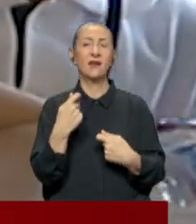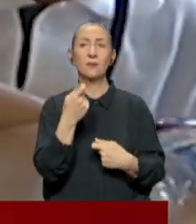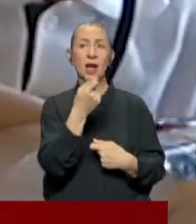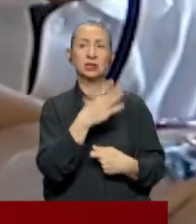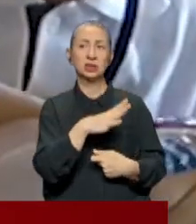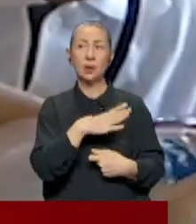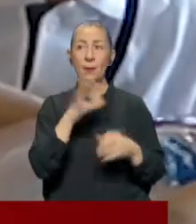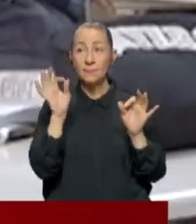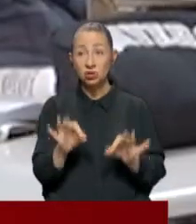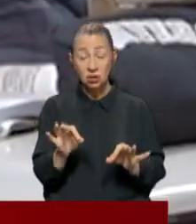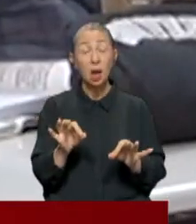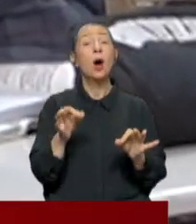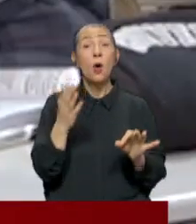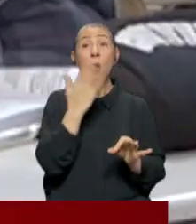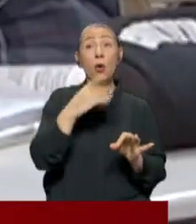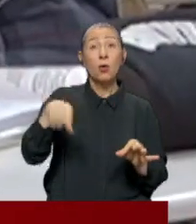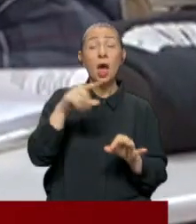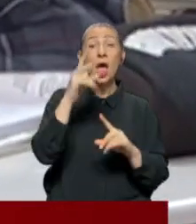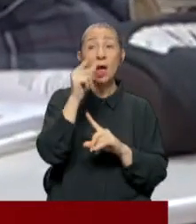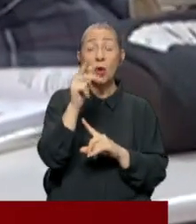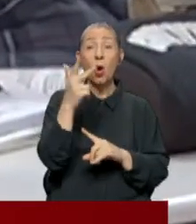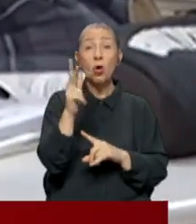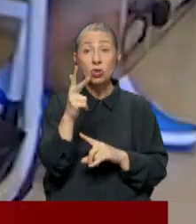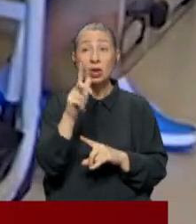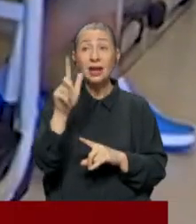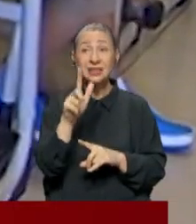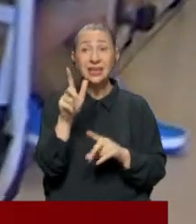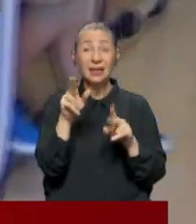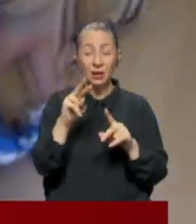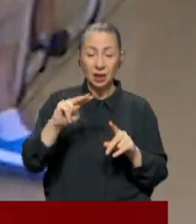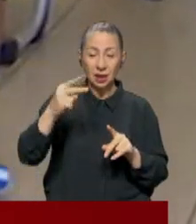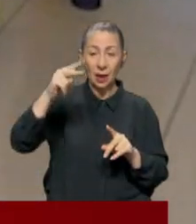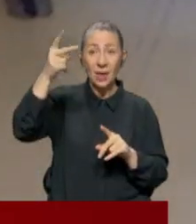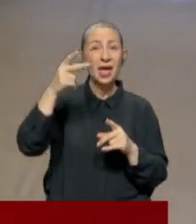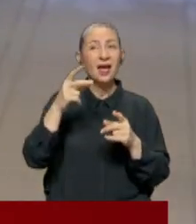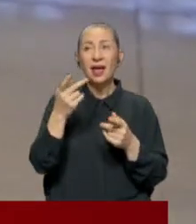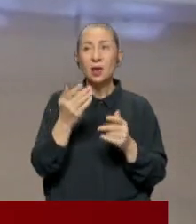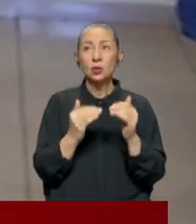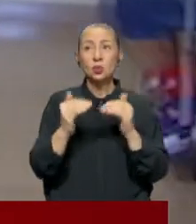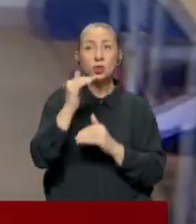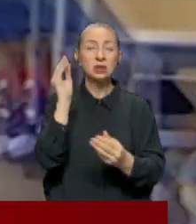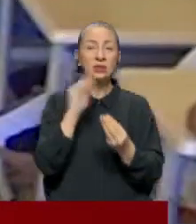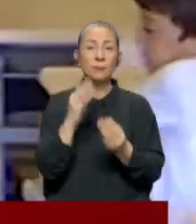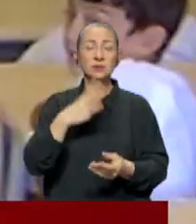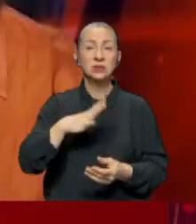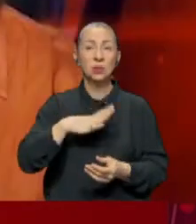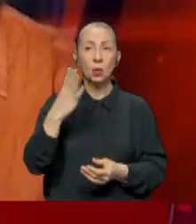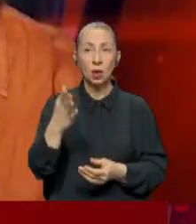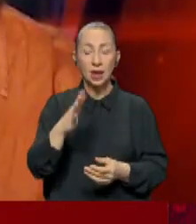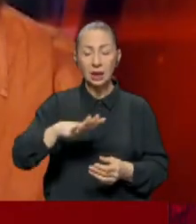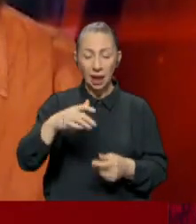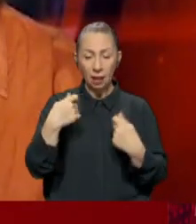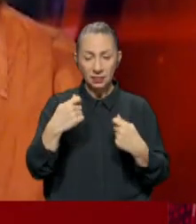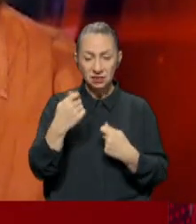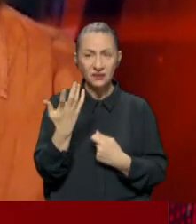altında ücretler isteniyor. Üstelik okullar ilkokul, ortaokul, lise gibi kademe geçişlerinde de yüksek zamlar talep ediyor. Genel